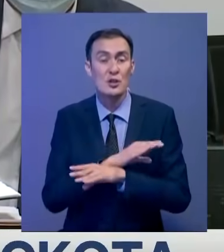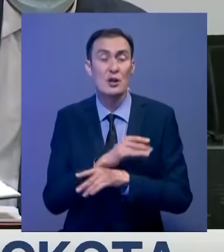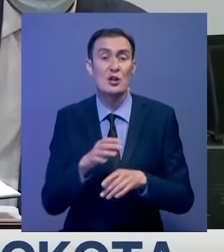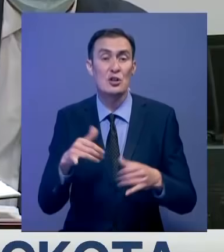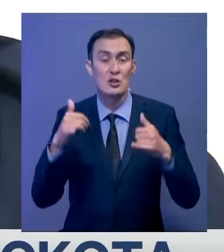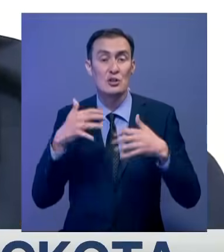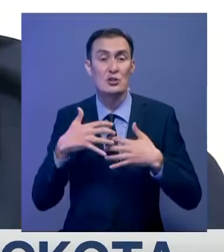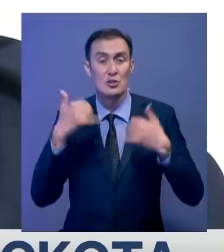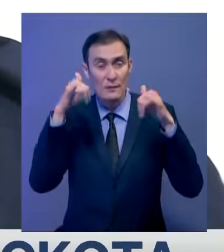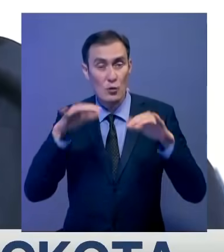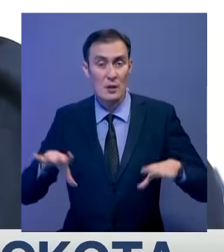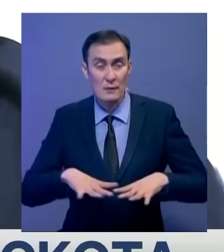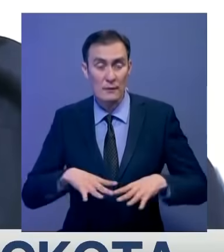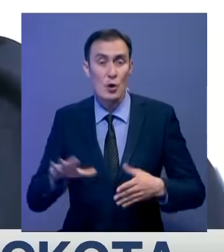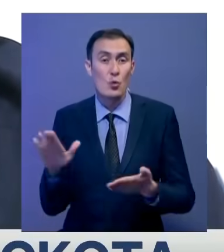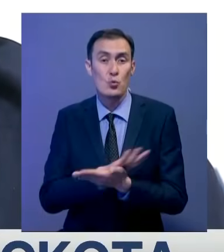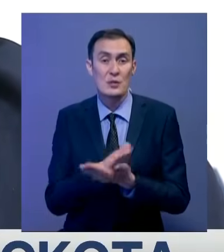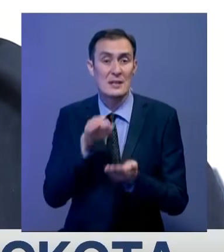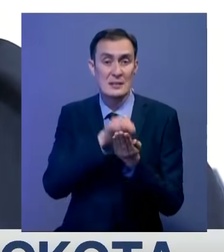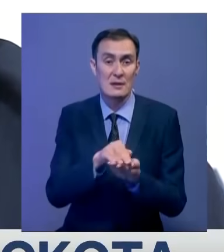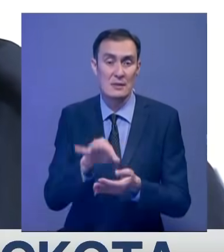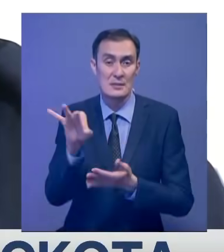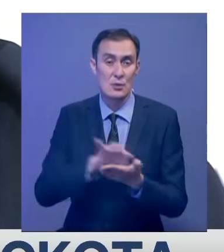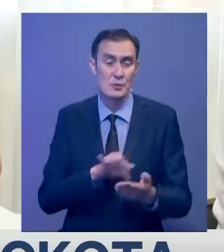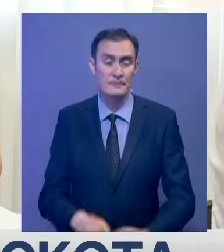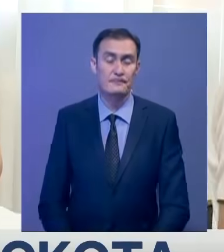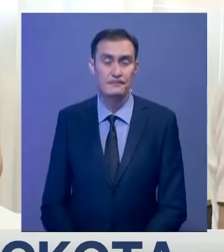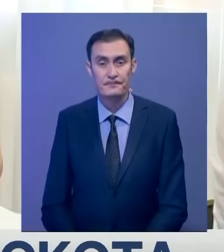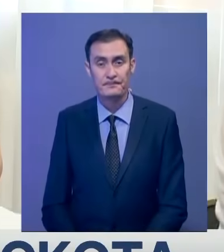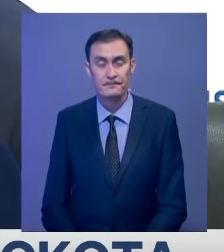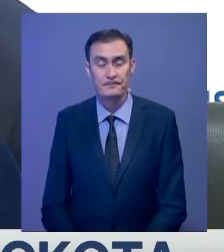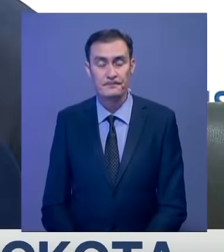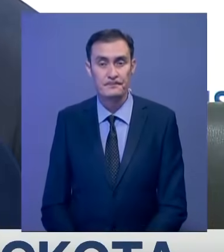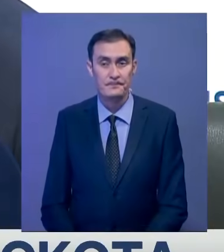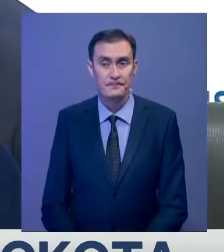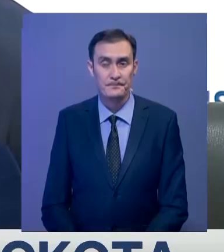утилизированы в соответствии с санитарно-ветеринарными требованиями.